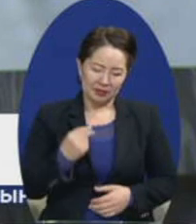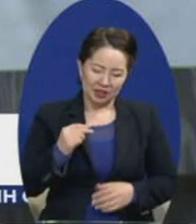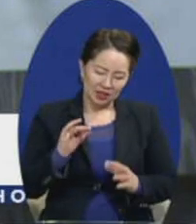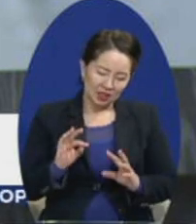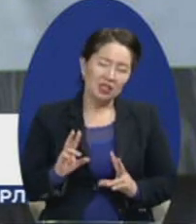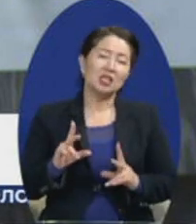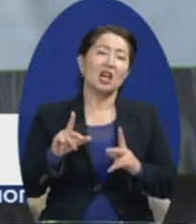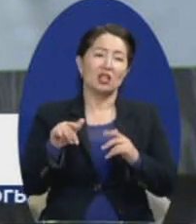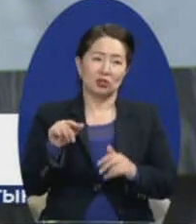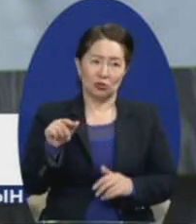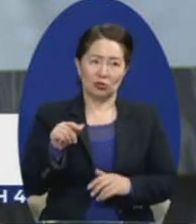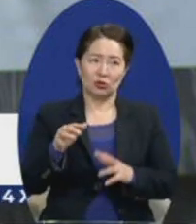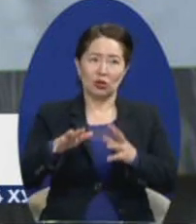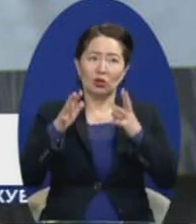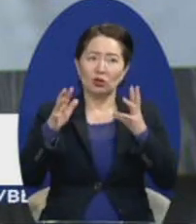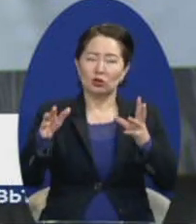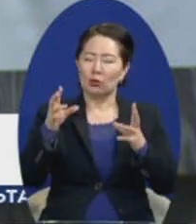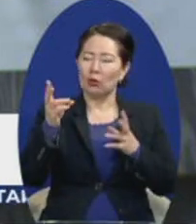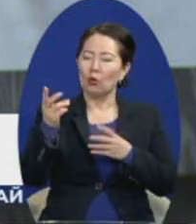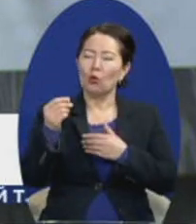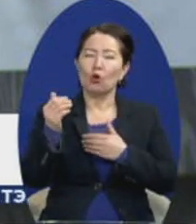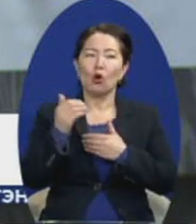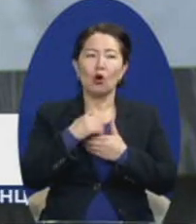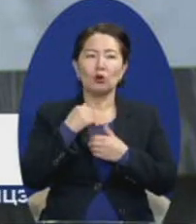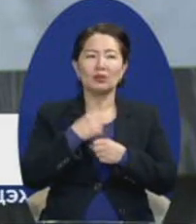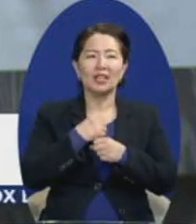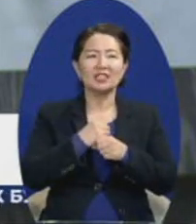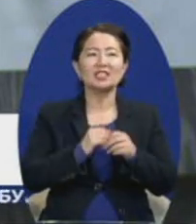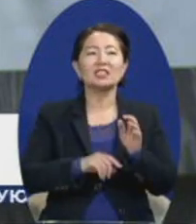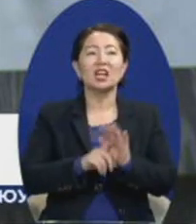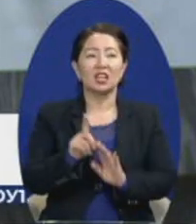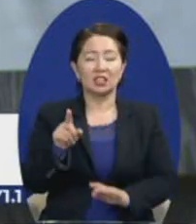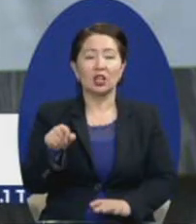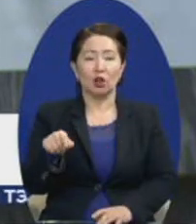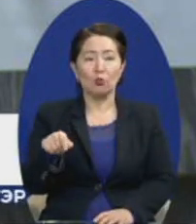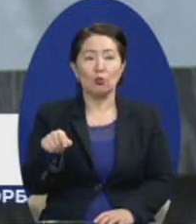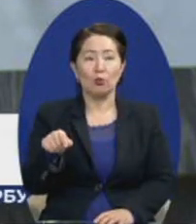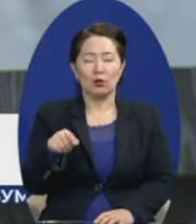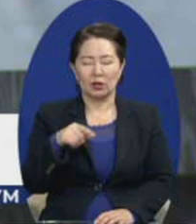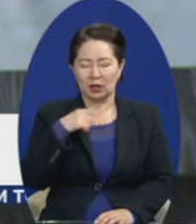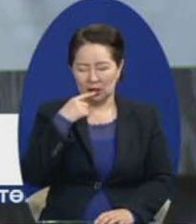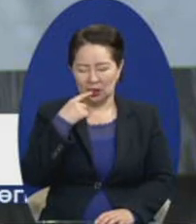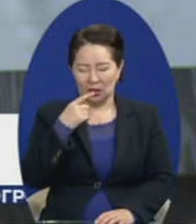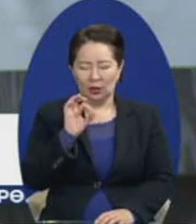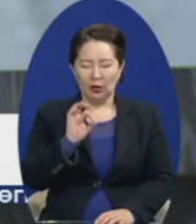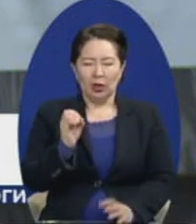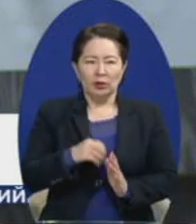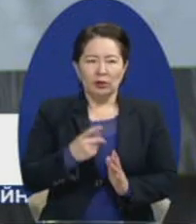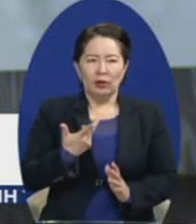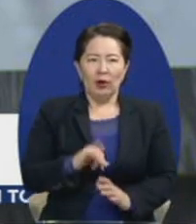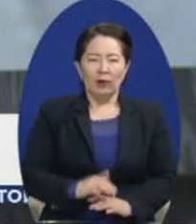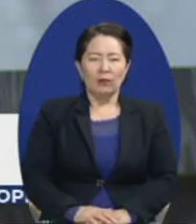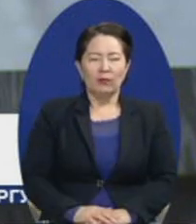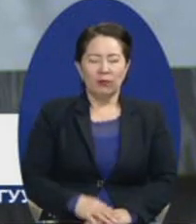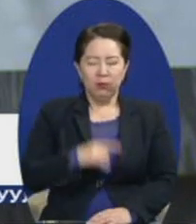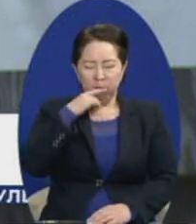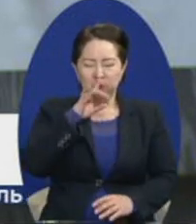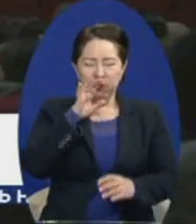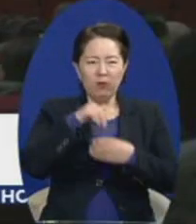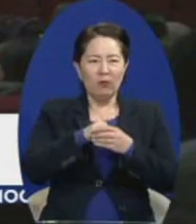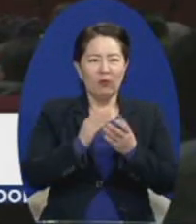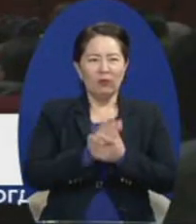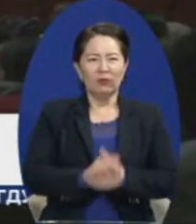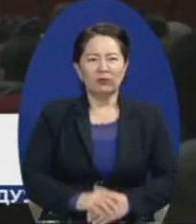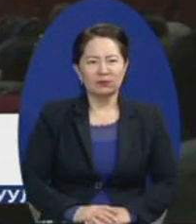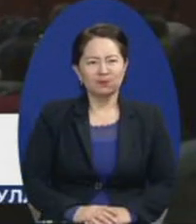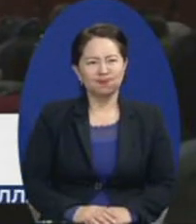дээшлүүлсэн ийм томоохон хөрөнгө оруулалтын ажлуудын ажилтал болж байгаа гэдэг зориуд тэмдэглэж хэлэх ёстой гэж ингэж ойлгож